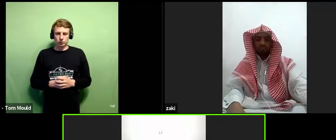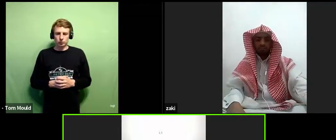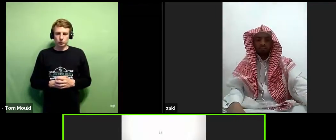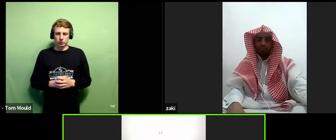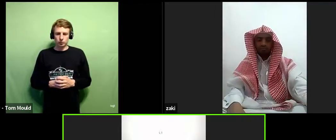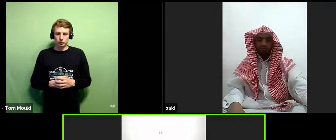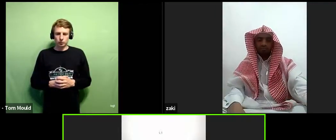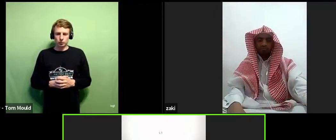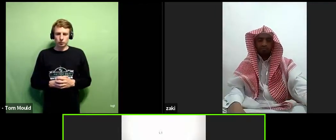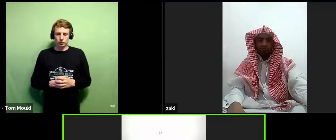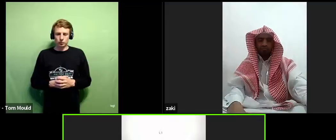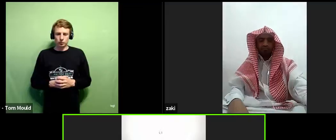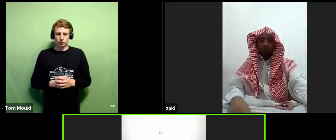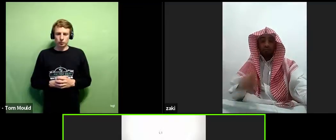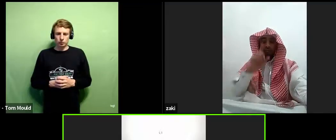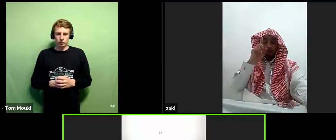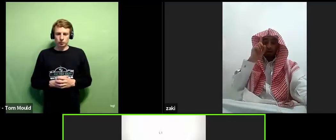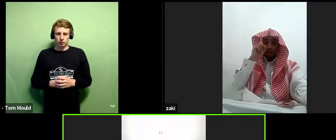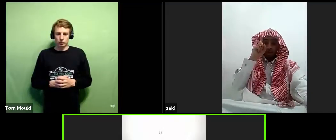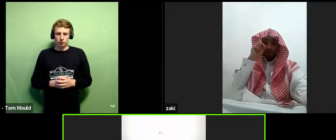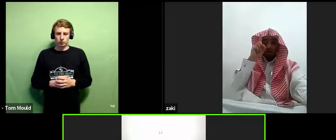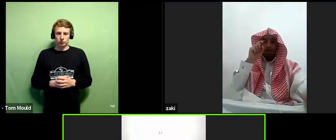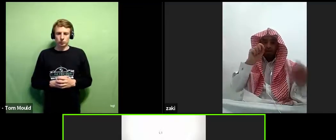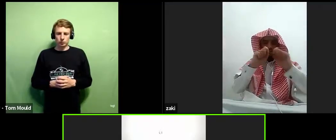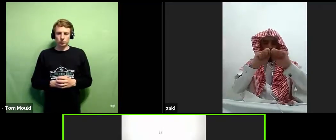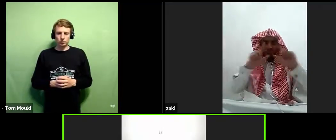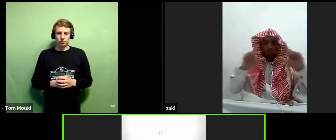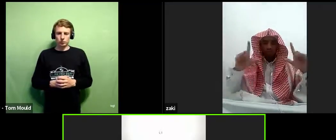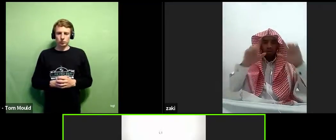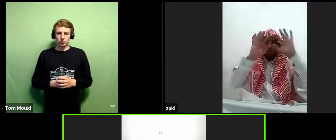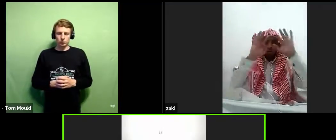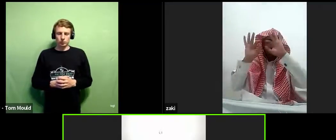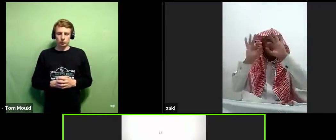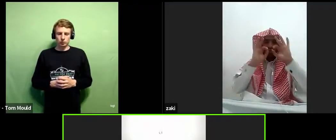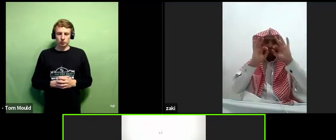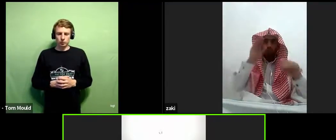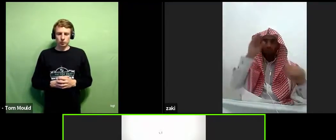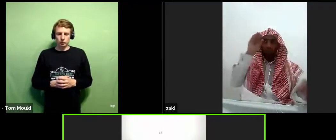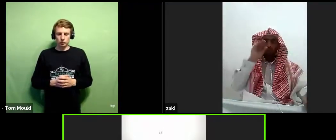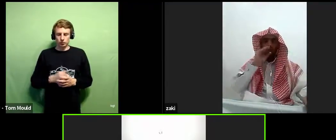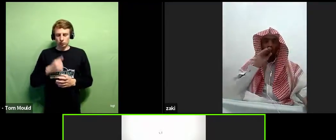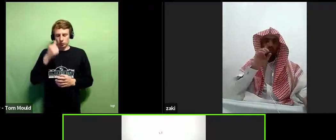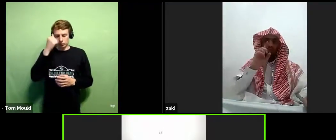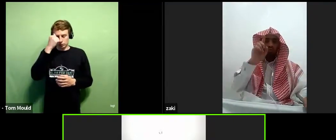كَذَلِكَ يُبَيِّنُ اللَّهُ آيَاتِهِ